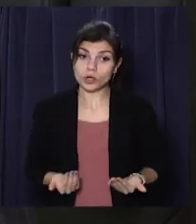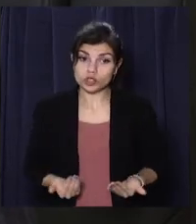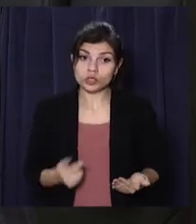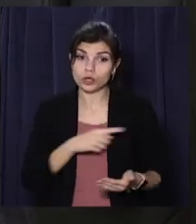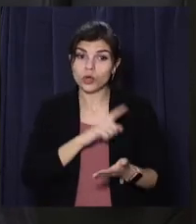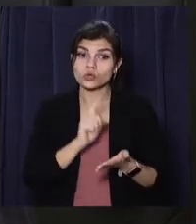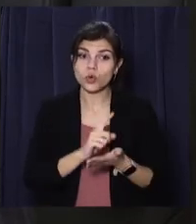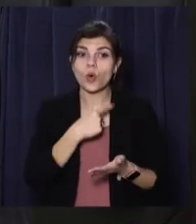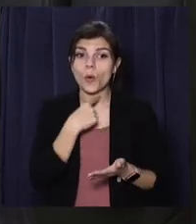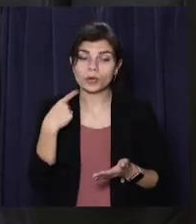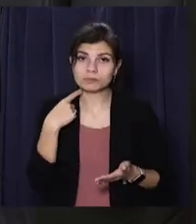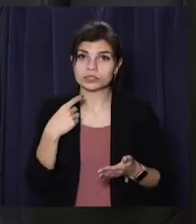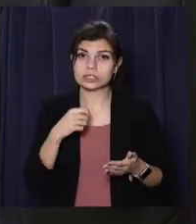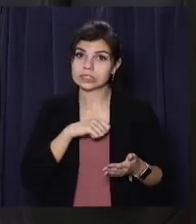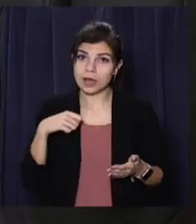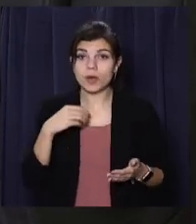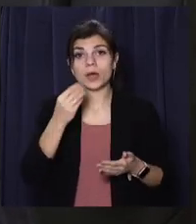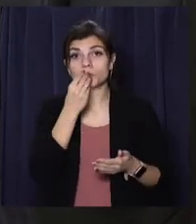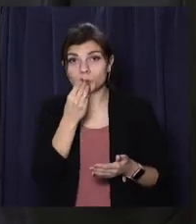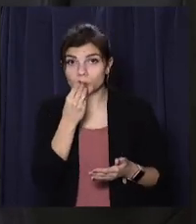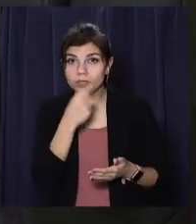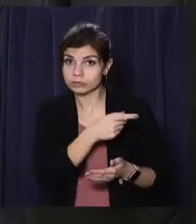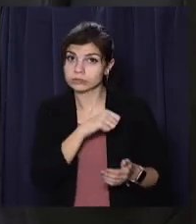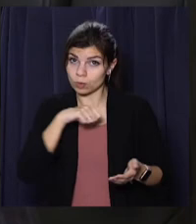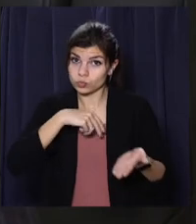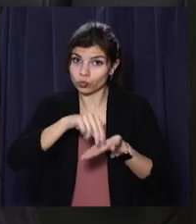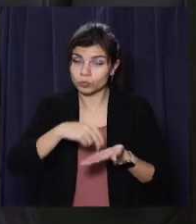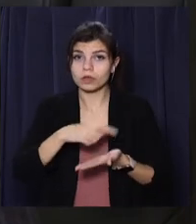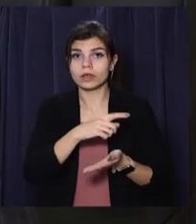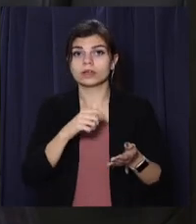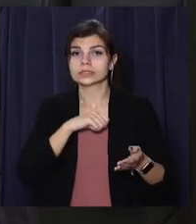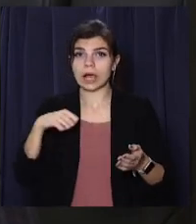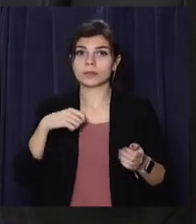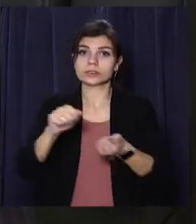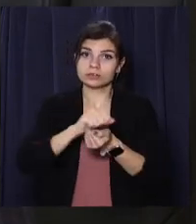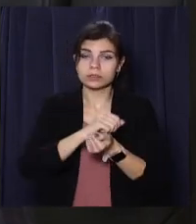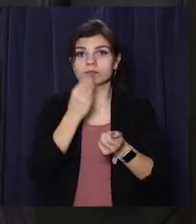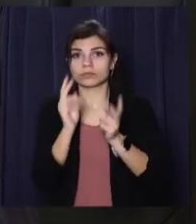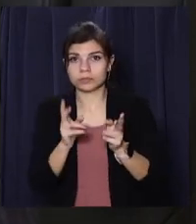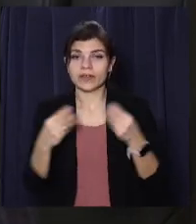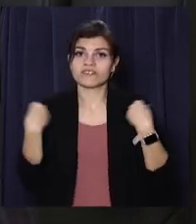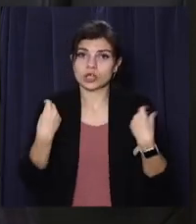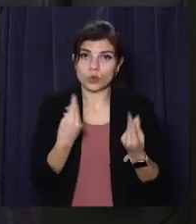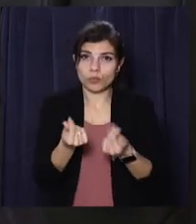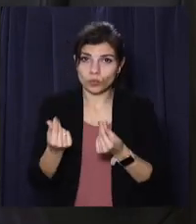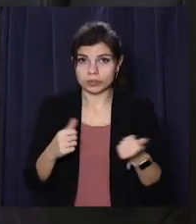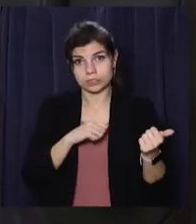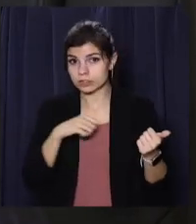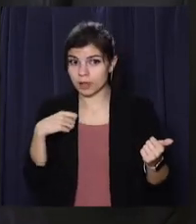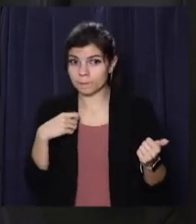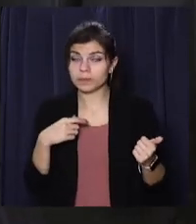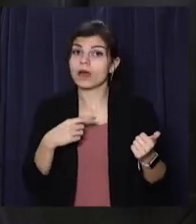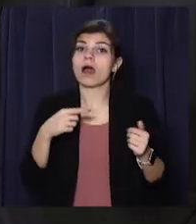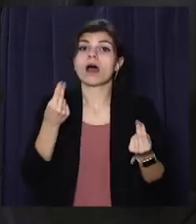должны обеспечить свое сами. То есть питание, сами обслуживаться должны, покупать вещи. Это. А для этого нужно